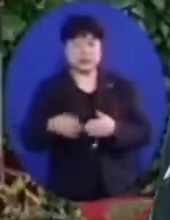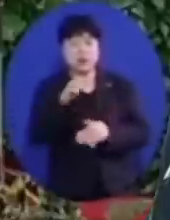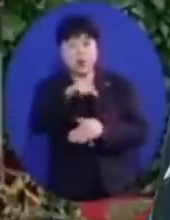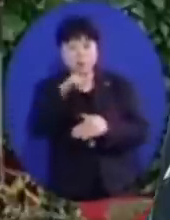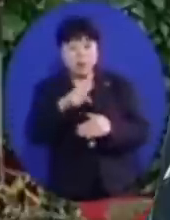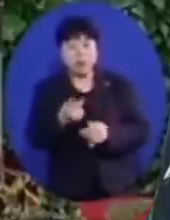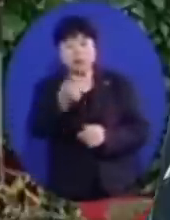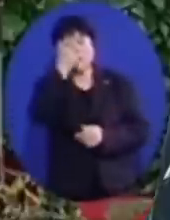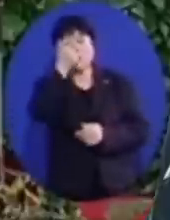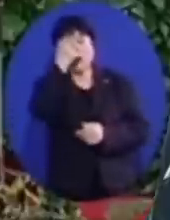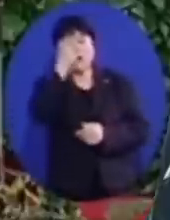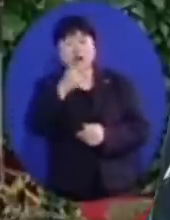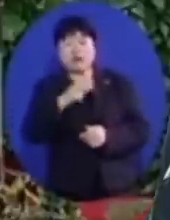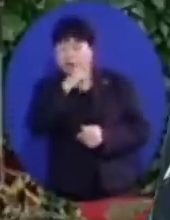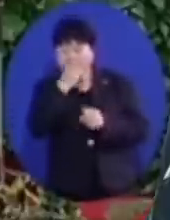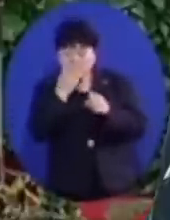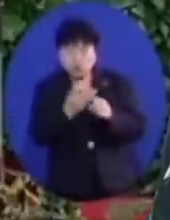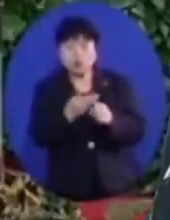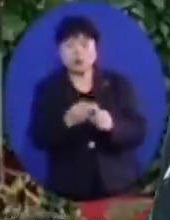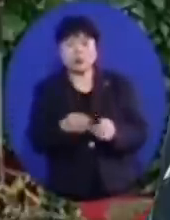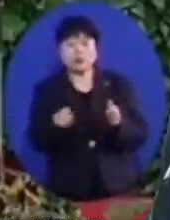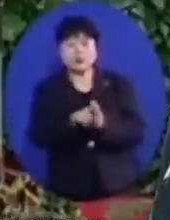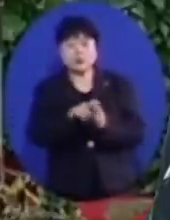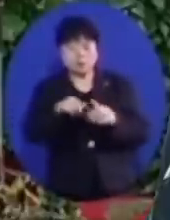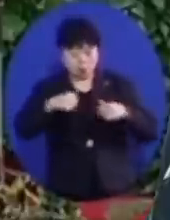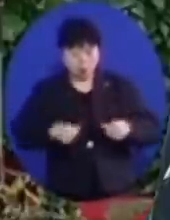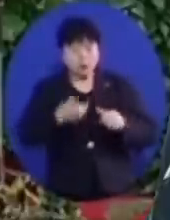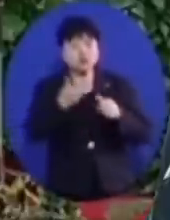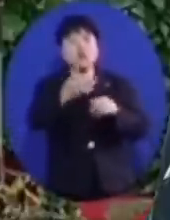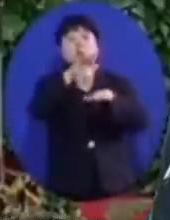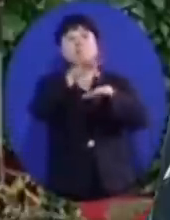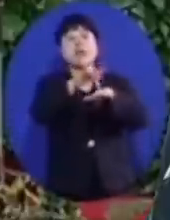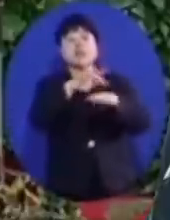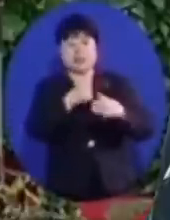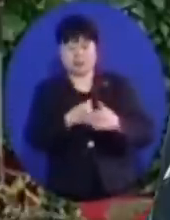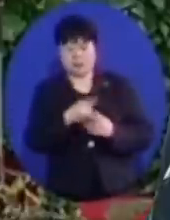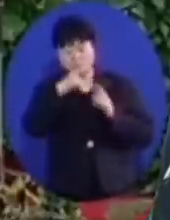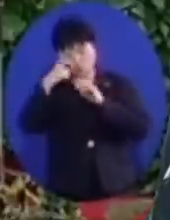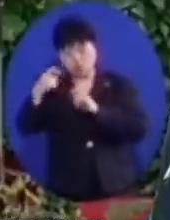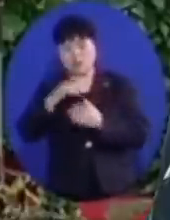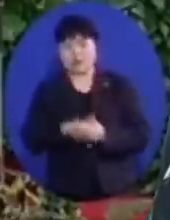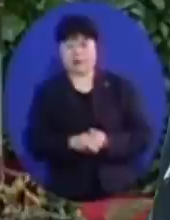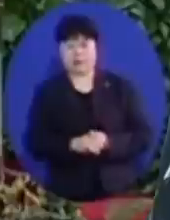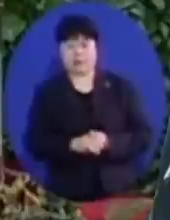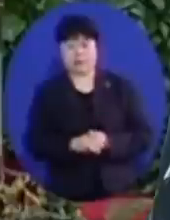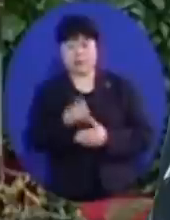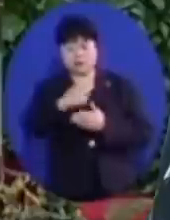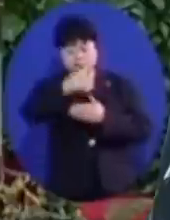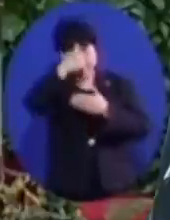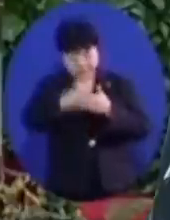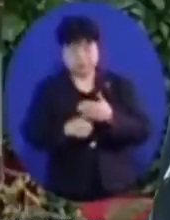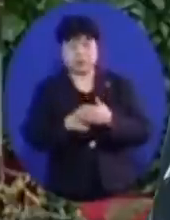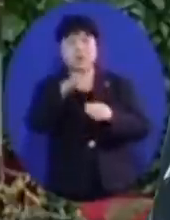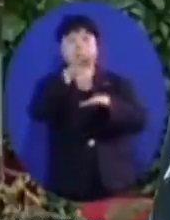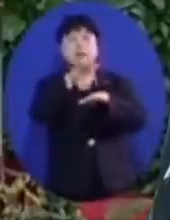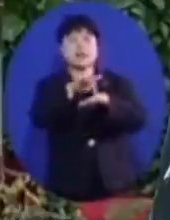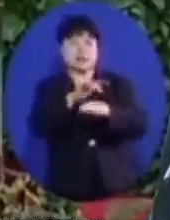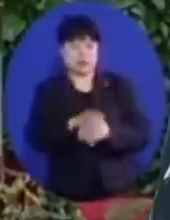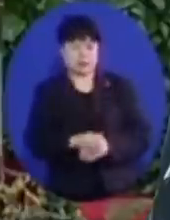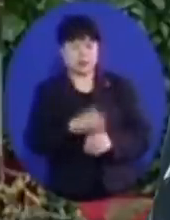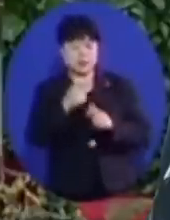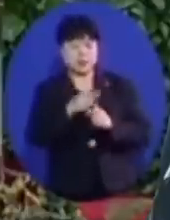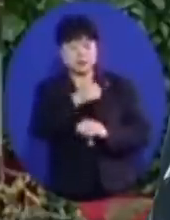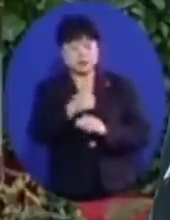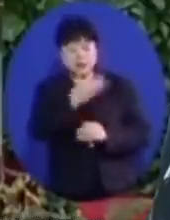마음속에 의심을 주어서 신앙을 포기하게 만듭니다 그렇게 해서 우리를 타락시키려고 하는 것입니다 마귀는